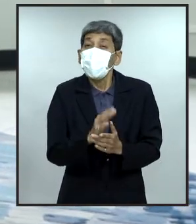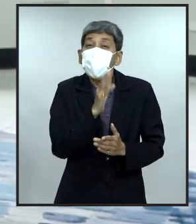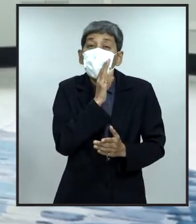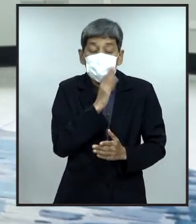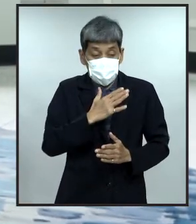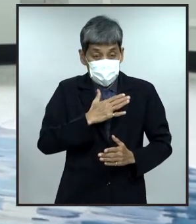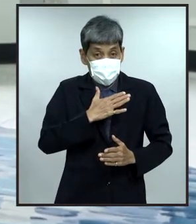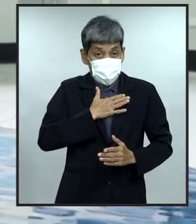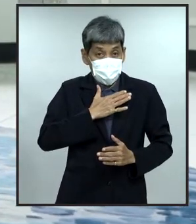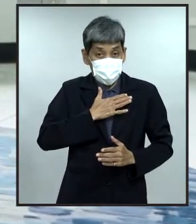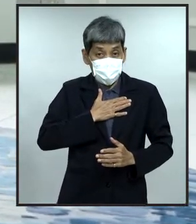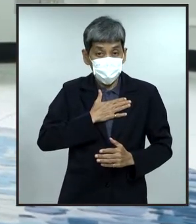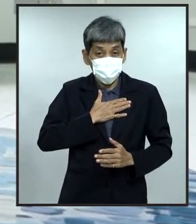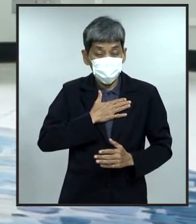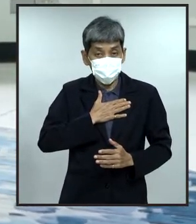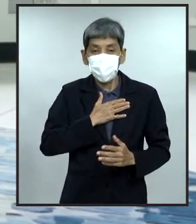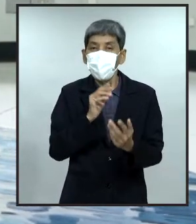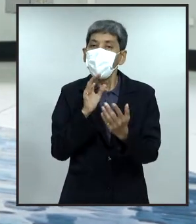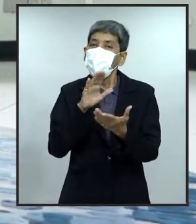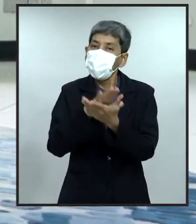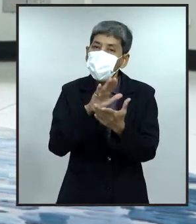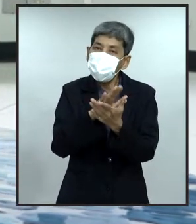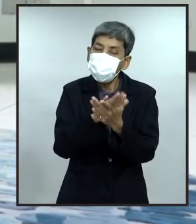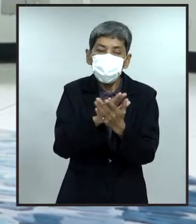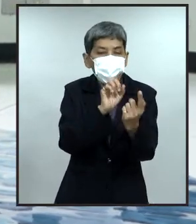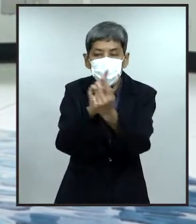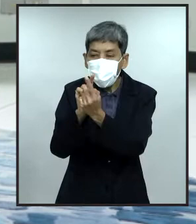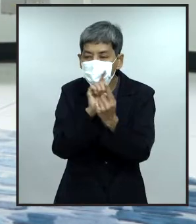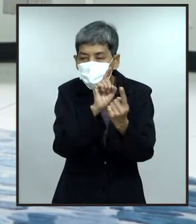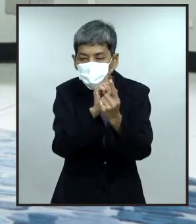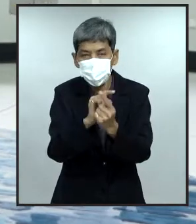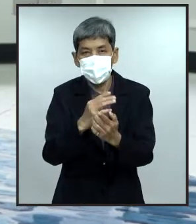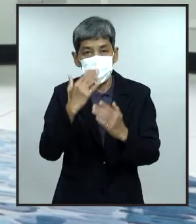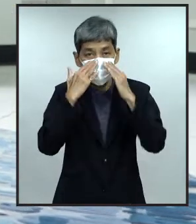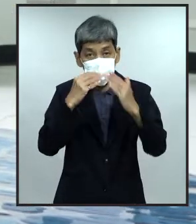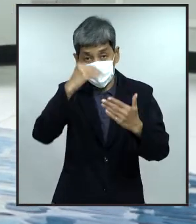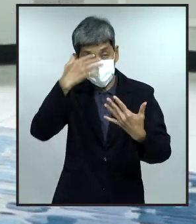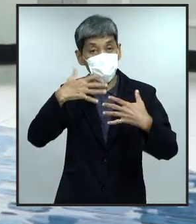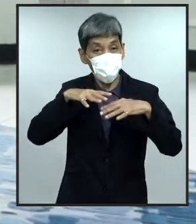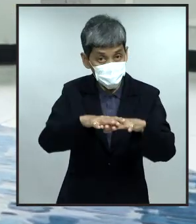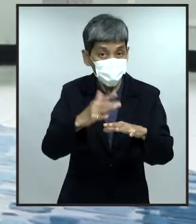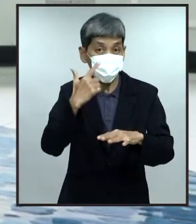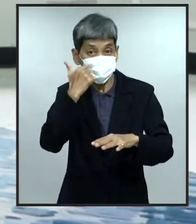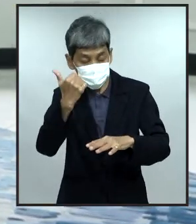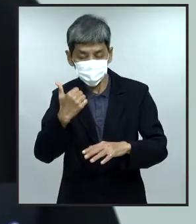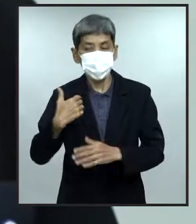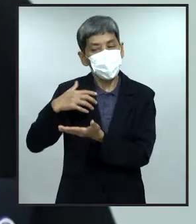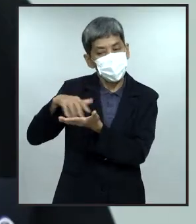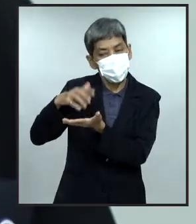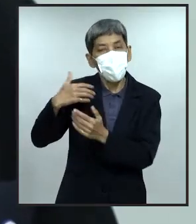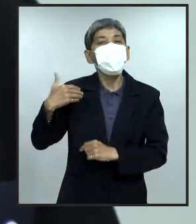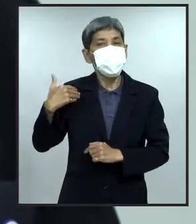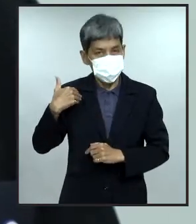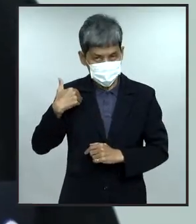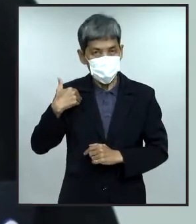ณีที่ผมจะต้องไปเยี่ยมโรงเรียนที่เขาไปเรียนร่วมเนี่ยเราก็จะได้รับรายง